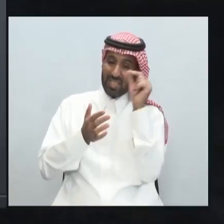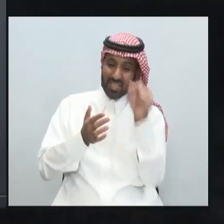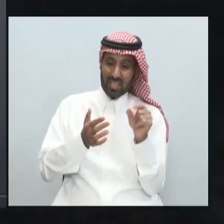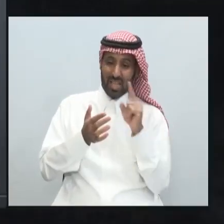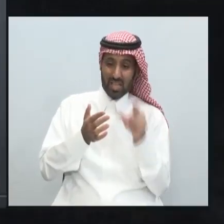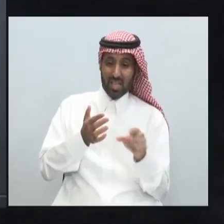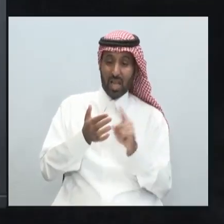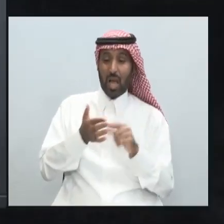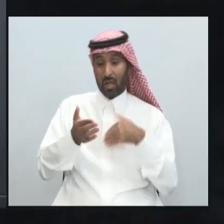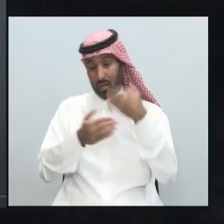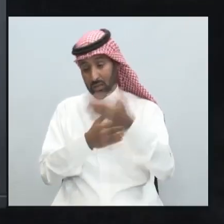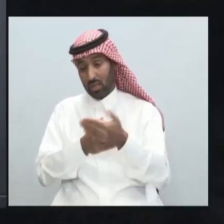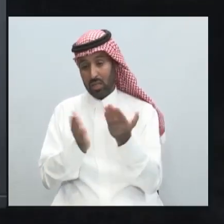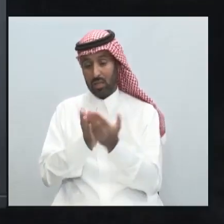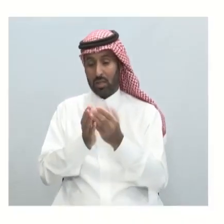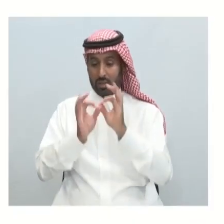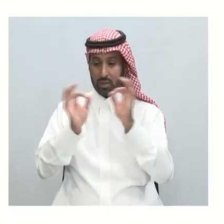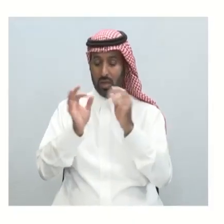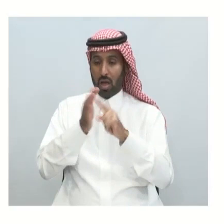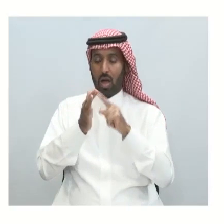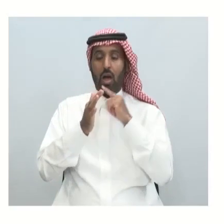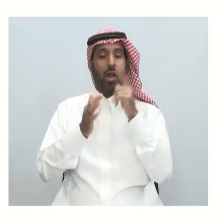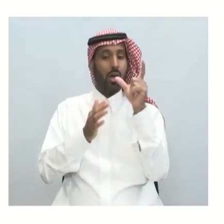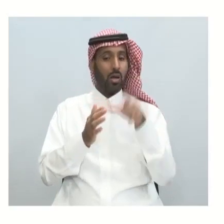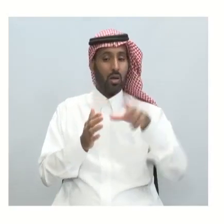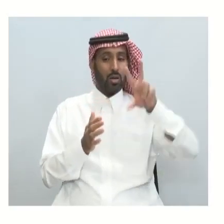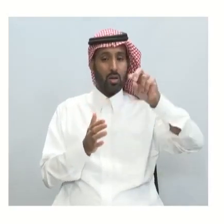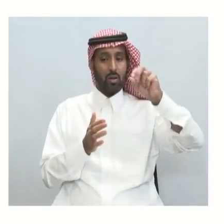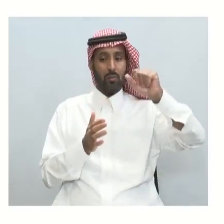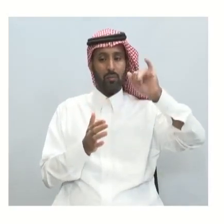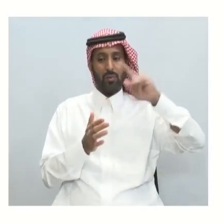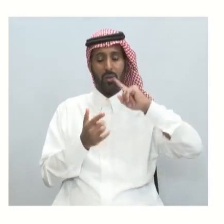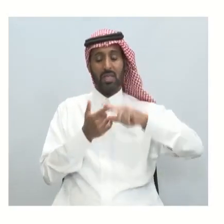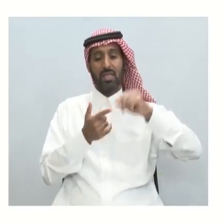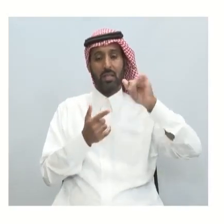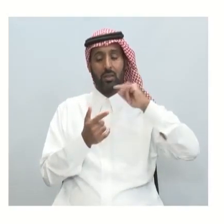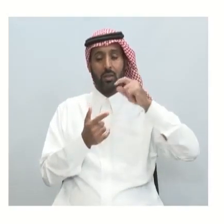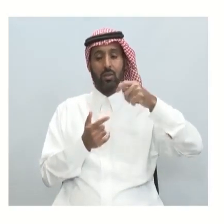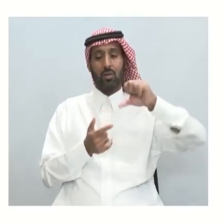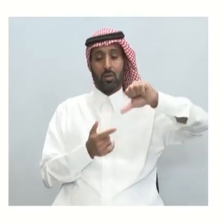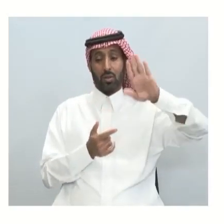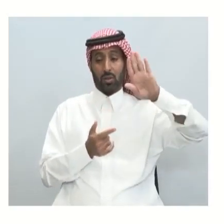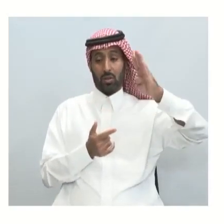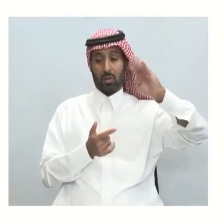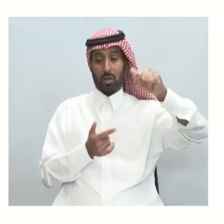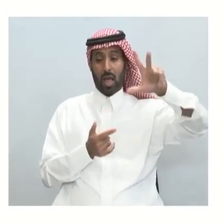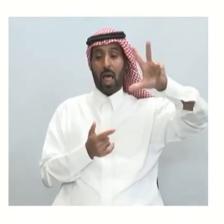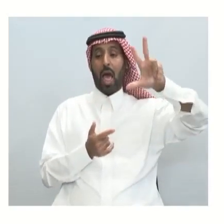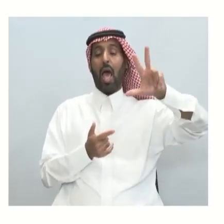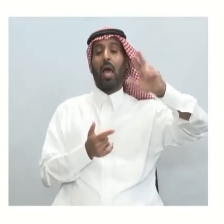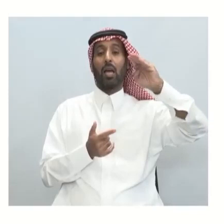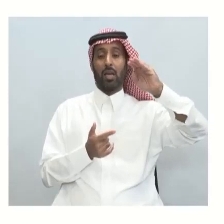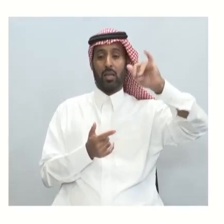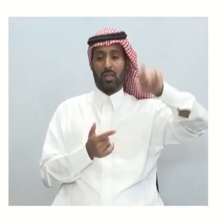القادمه سنكمل باذن الله القطبيه وشكل الجزيء وقابليه ذوبان الجزيئات القطبيه القطبيه